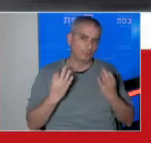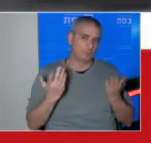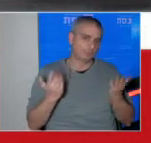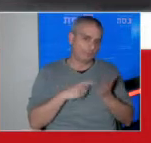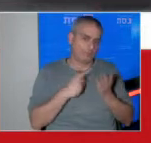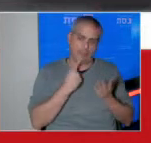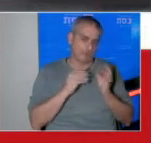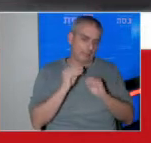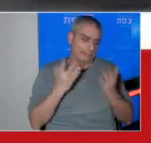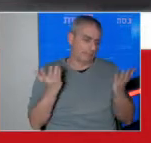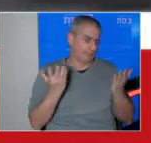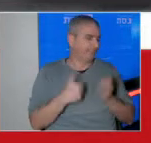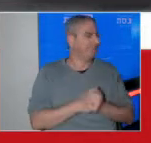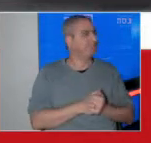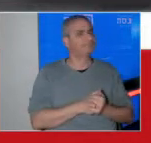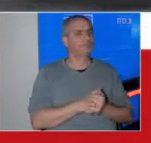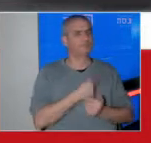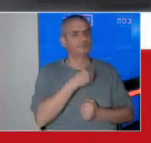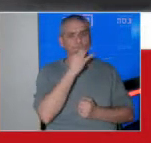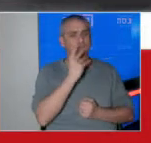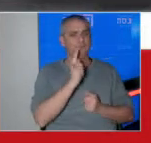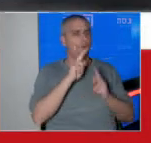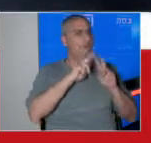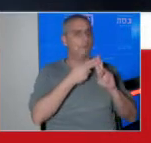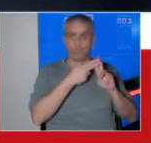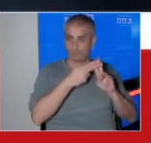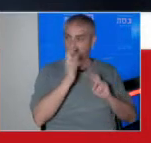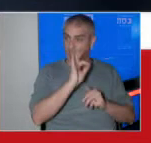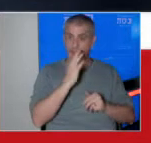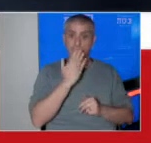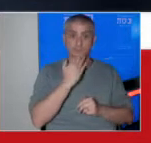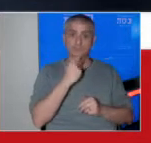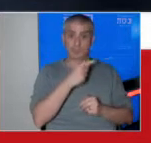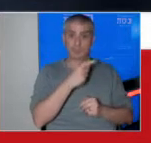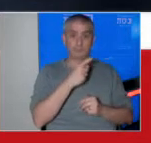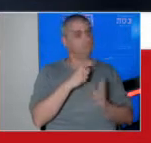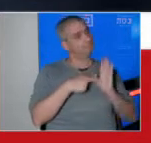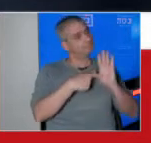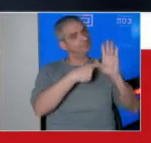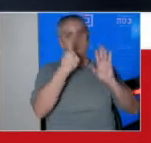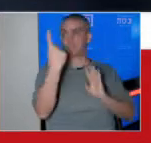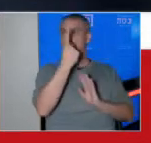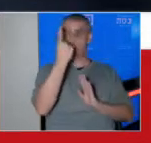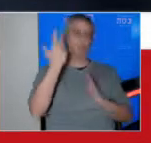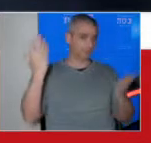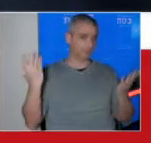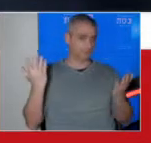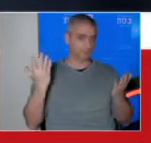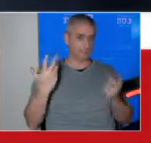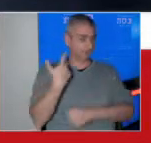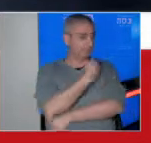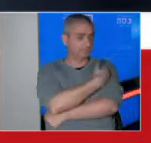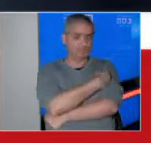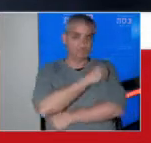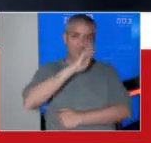פרקטי בכלל. פרופסור צמחוני, מה קורה ברחבי העולם? האם עדיין ישראל היא אור היחיד שבו